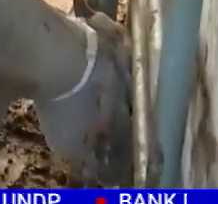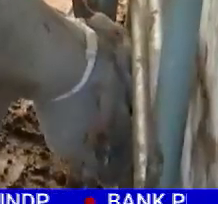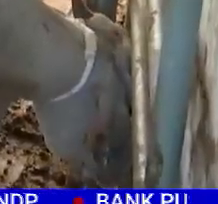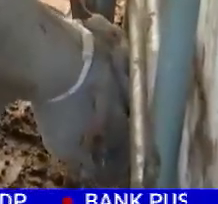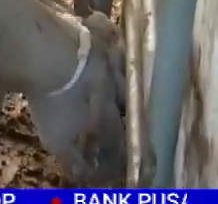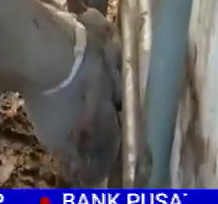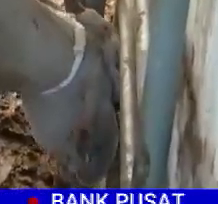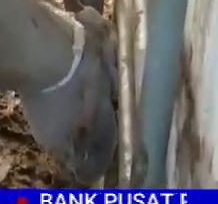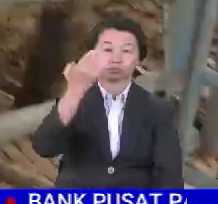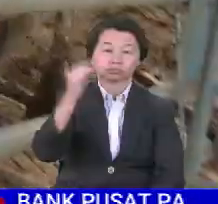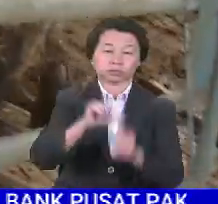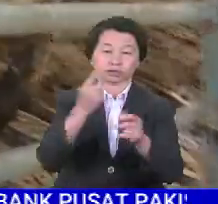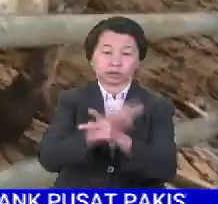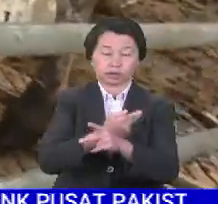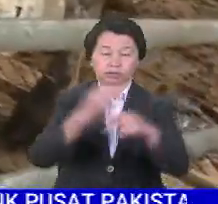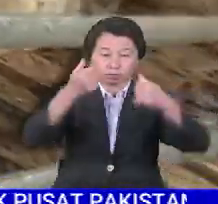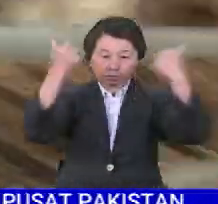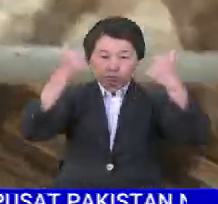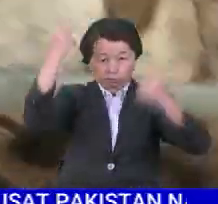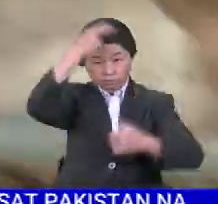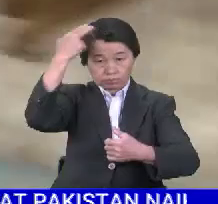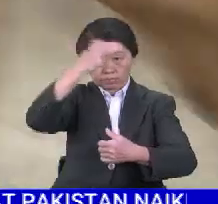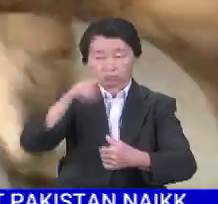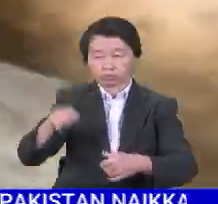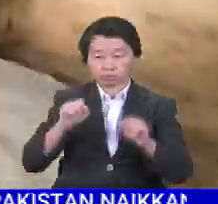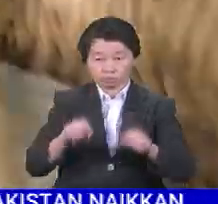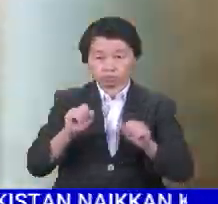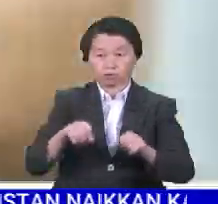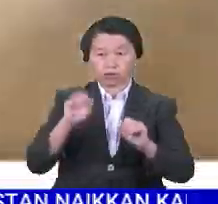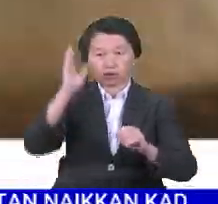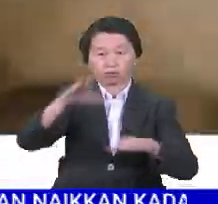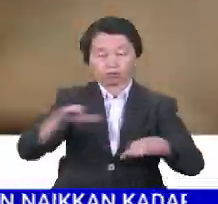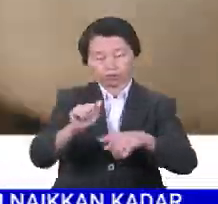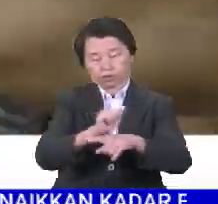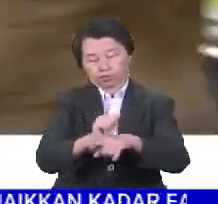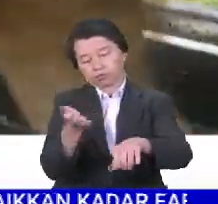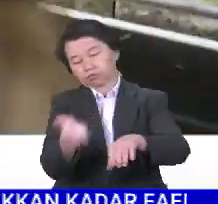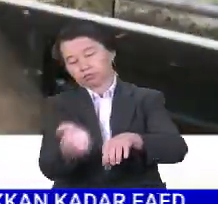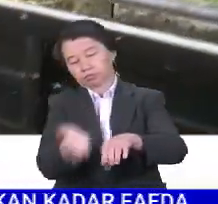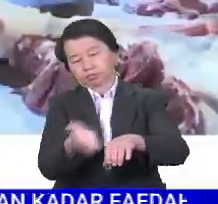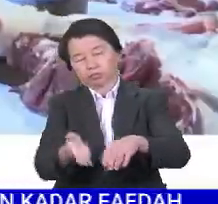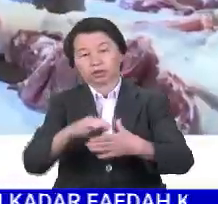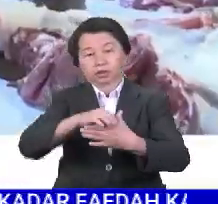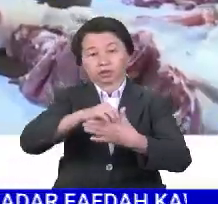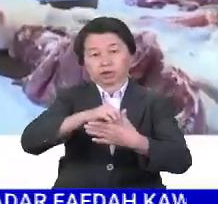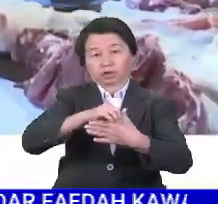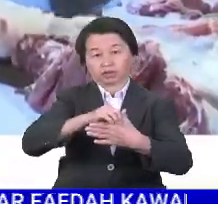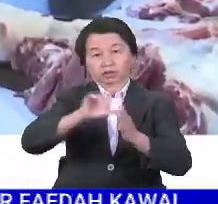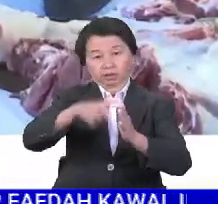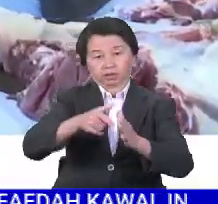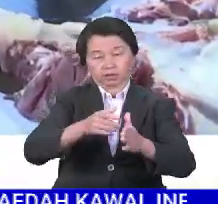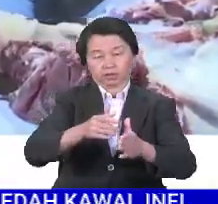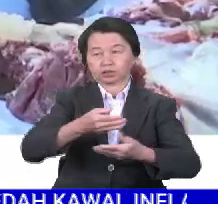Menjadi kelaziman setiap kali Aidiladha, mereka yang berkemampuan akan melakukan ibadah korban. Daging-daging korban